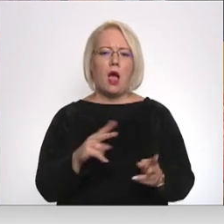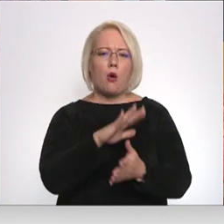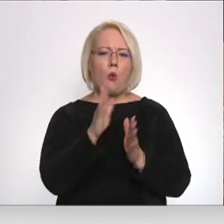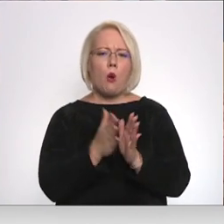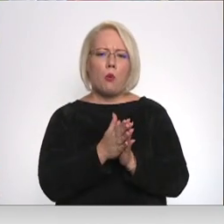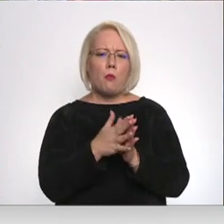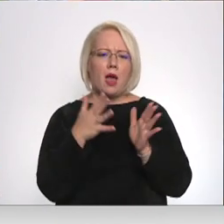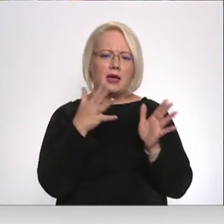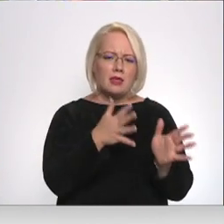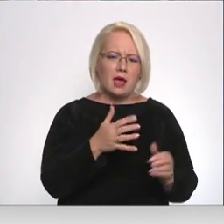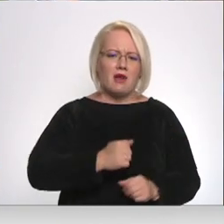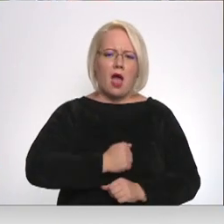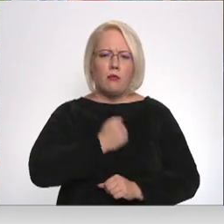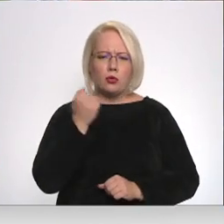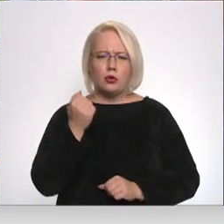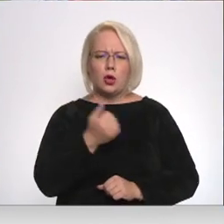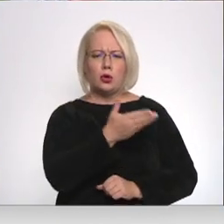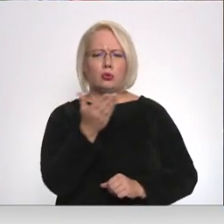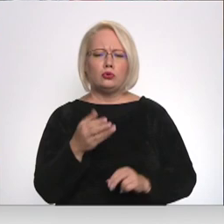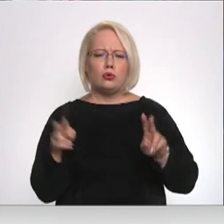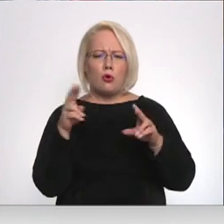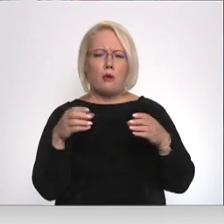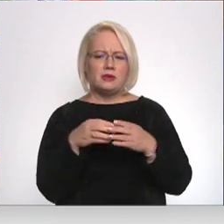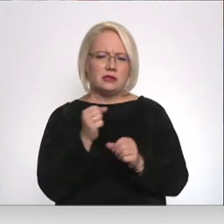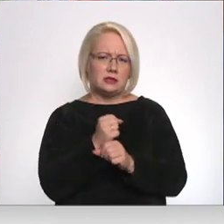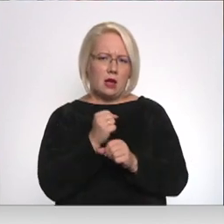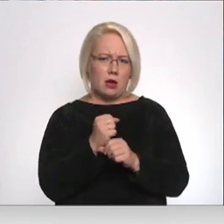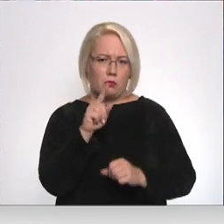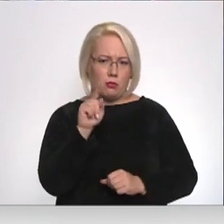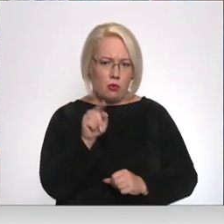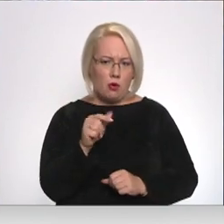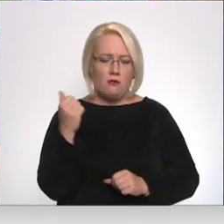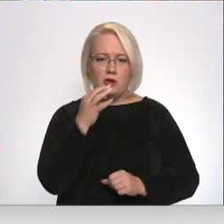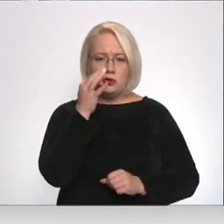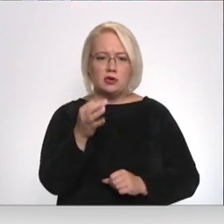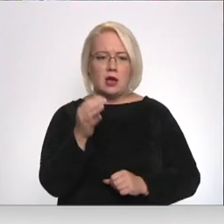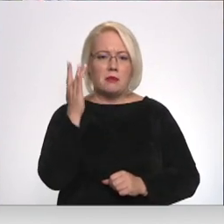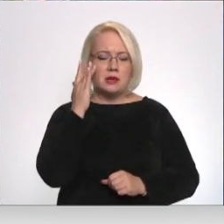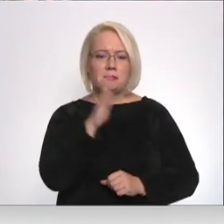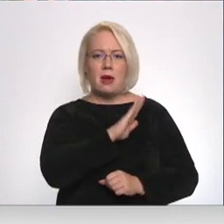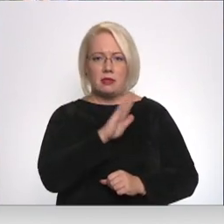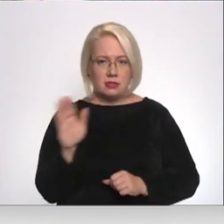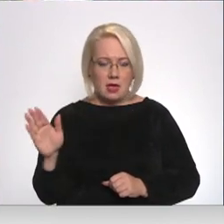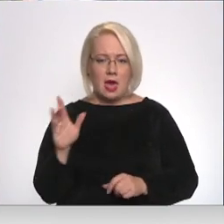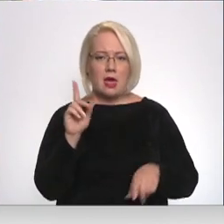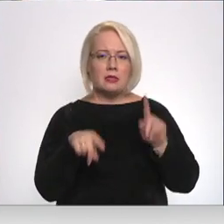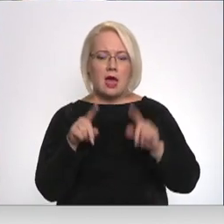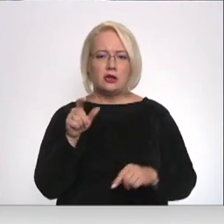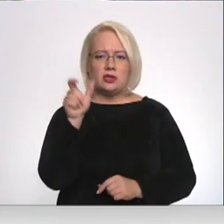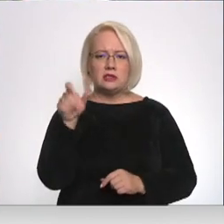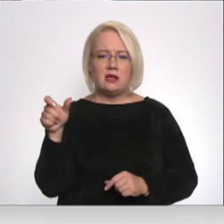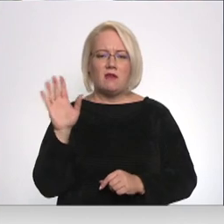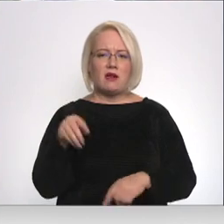ietekmēja vai apgrūtināja jūs un komisijas darbu? Principā nē. Daži cilvēki varēja just, ka ir